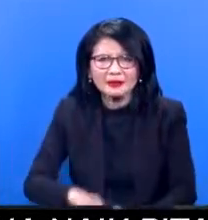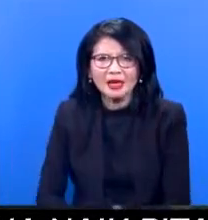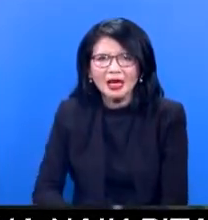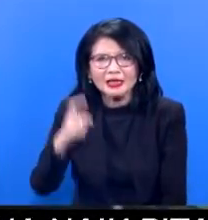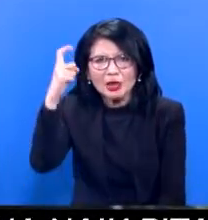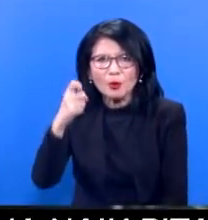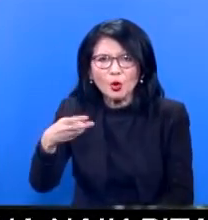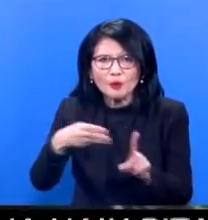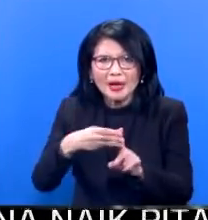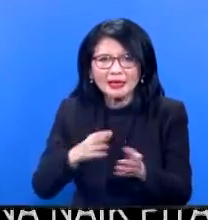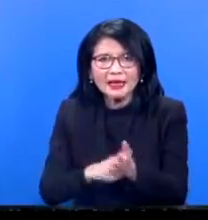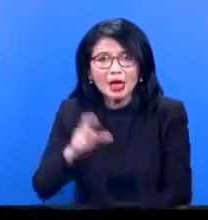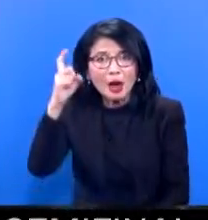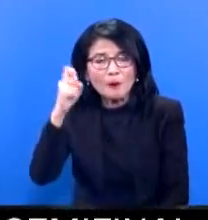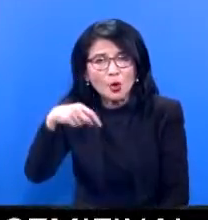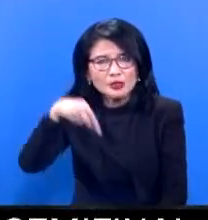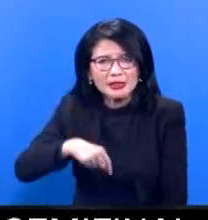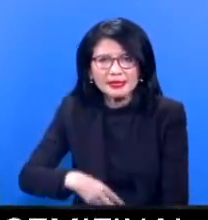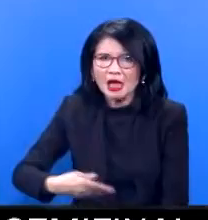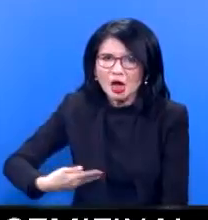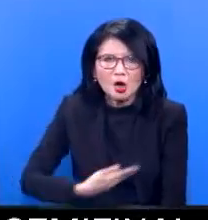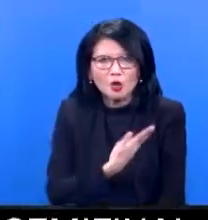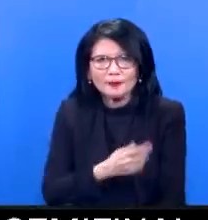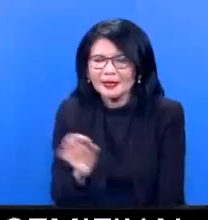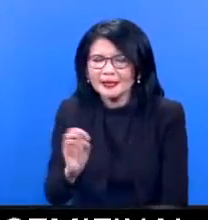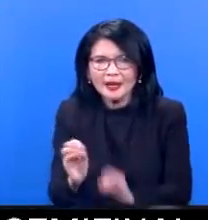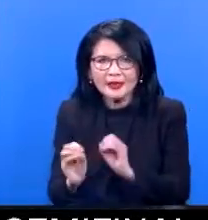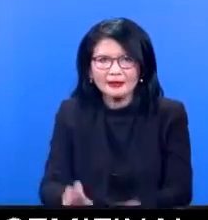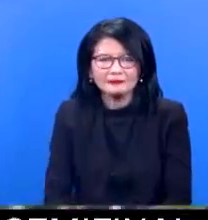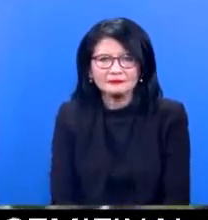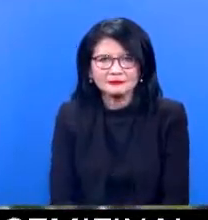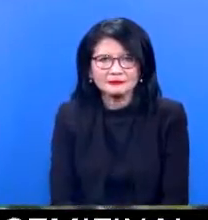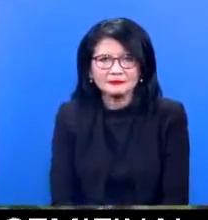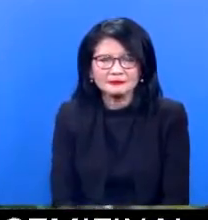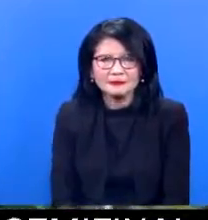Barat dan Bogor Selatan. Tidak ada korban jiwa dalam peristiwa ini.